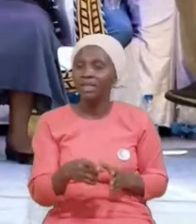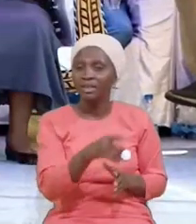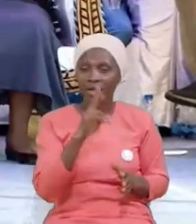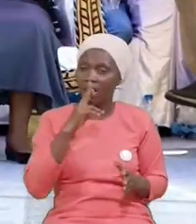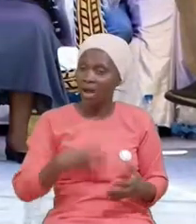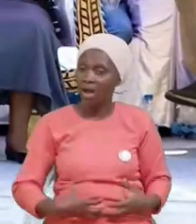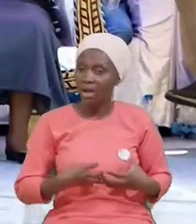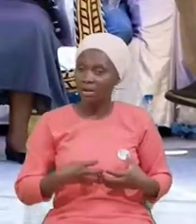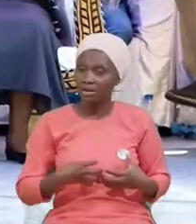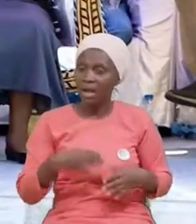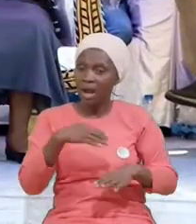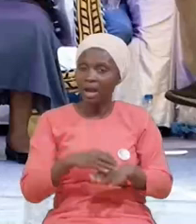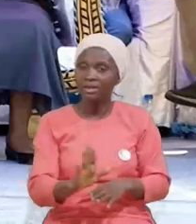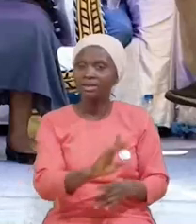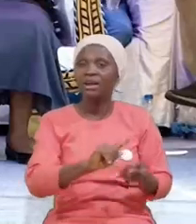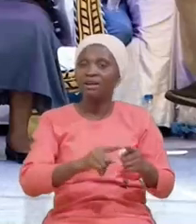Ils sont en colère contre leurs amis.